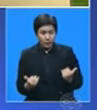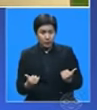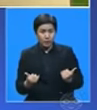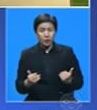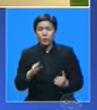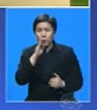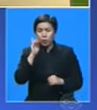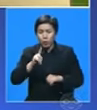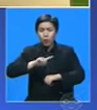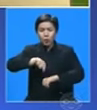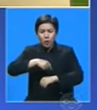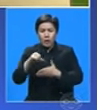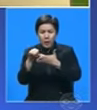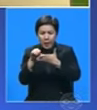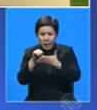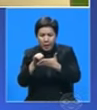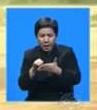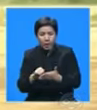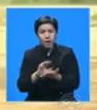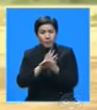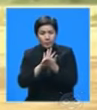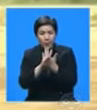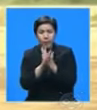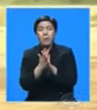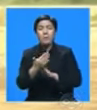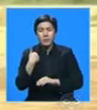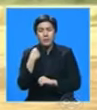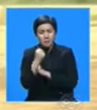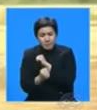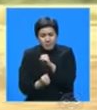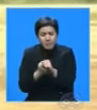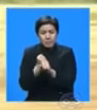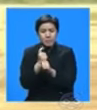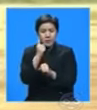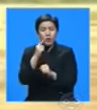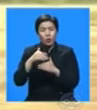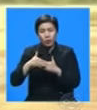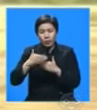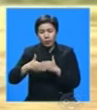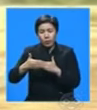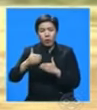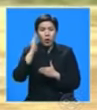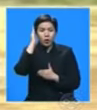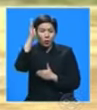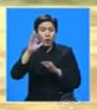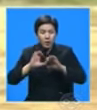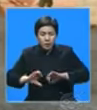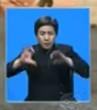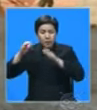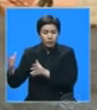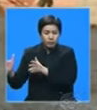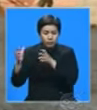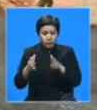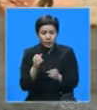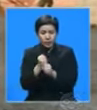ไรที่ต้องใช้เวลาแก้ไขอะไรเกี่ยวข้องเยอะแยะก็ไปปานกลาง1ปียั่งยืนก็เป็นเรื่องของรัฐบาลนะต่อไปที่ต้องทำงาน